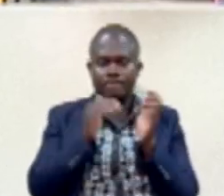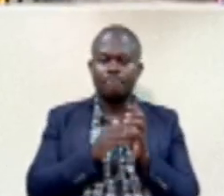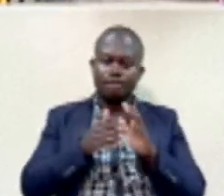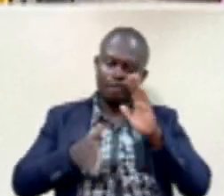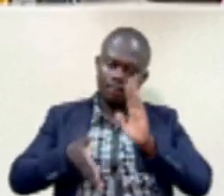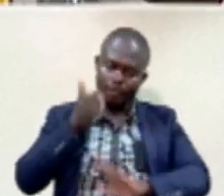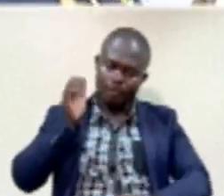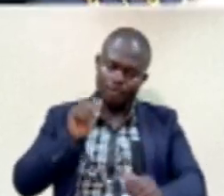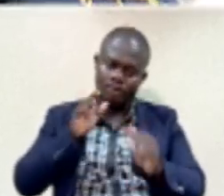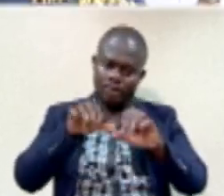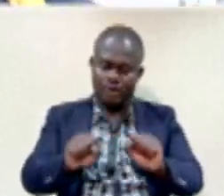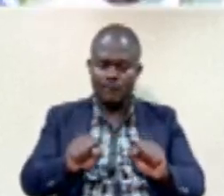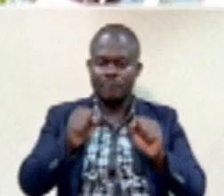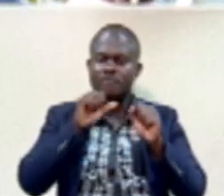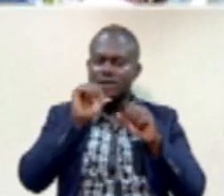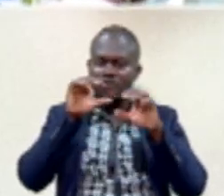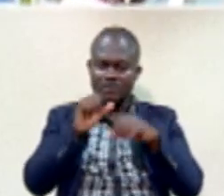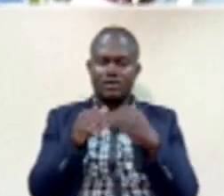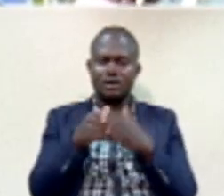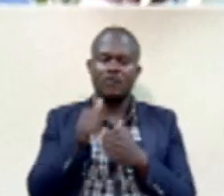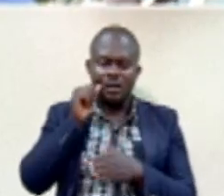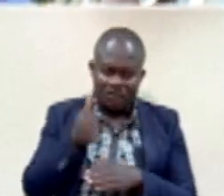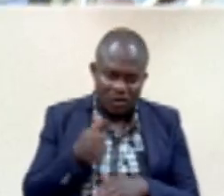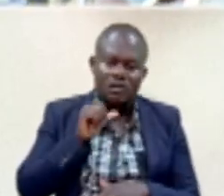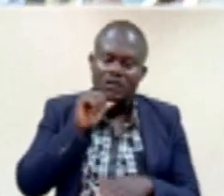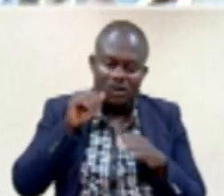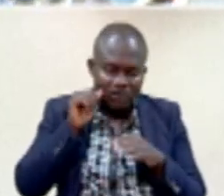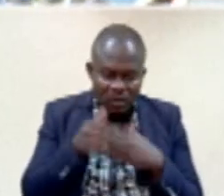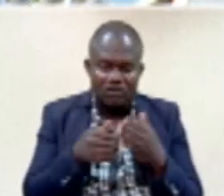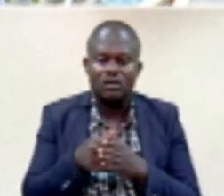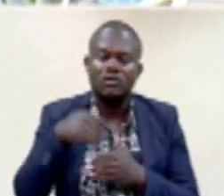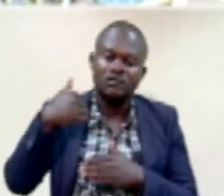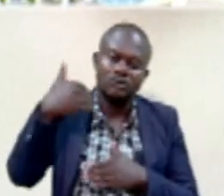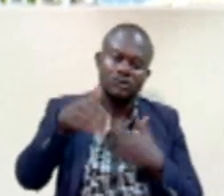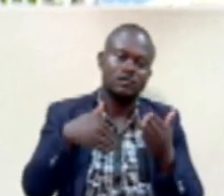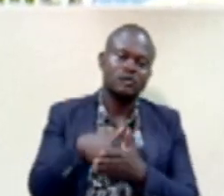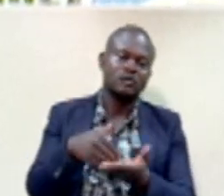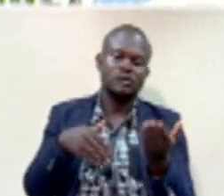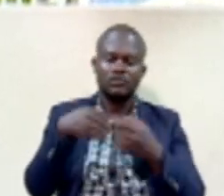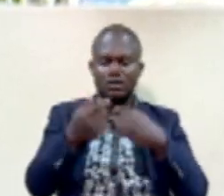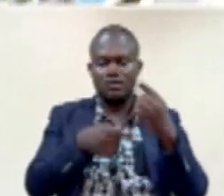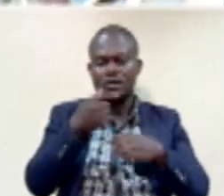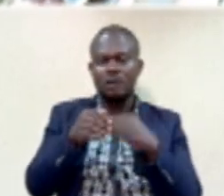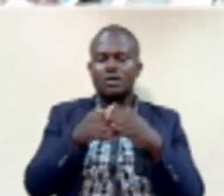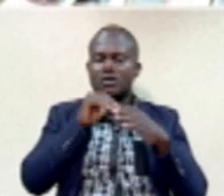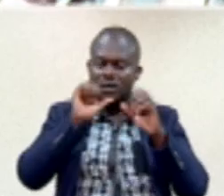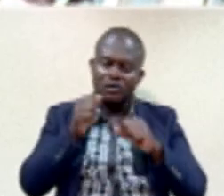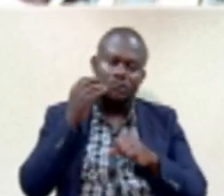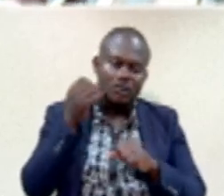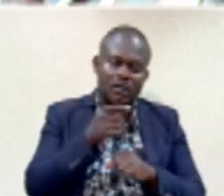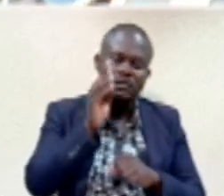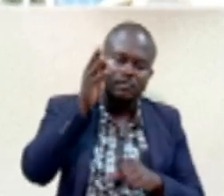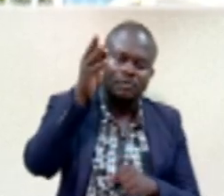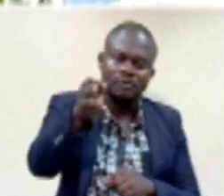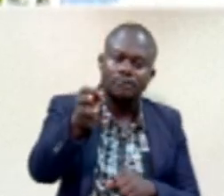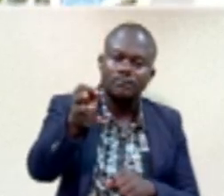tuzahita tubikurikirana tukamufata. Utarafatwa nonaha azafatwa ejo, udafatwa ejo afatwa ejo bundi, udafatwa ejo bundi afatwa ejo bundi buriya, udafata muri ukwezi afatwa mu